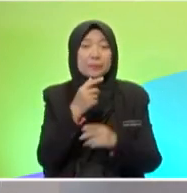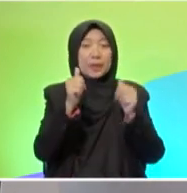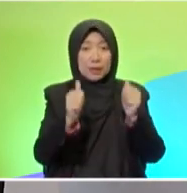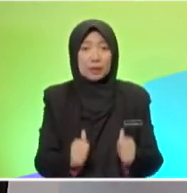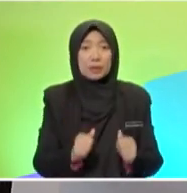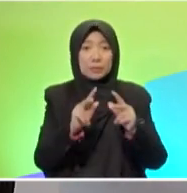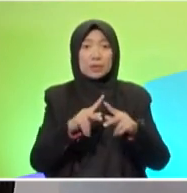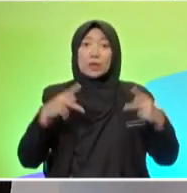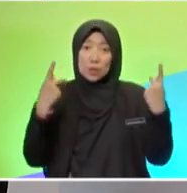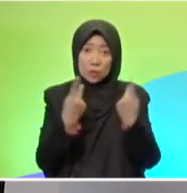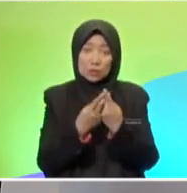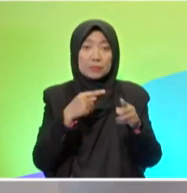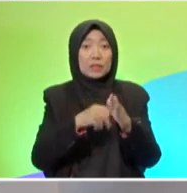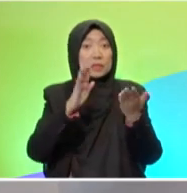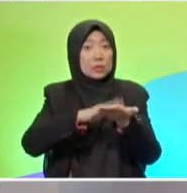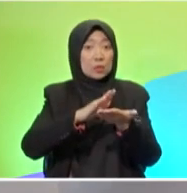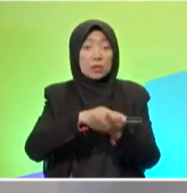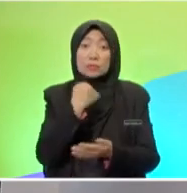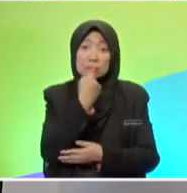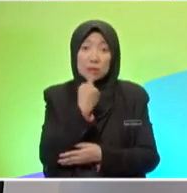Setidaknya di sekolah